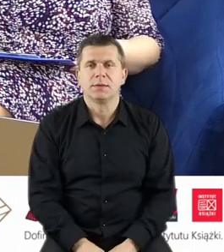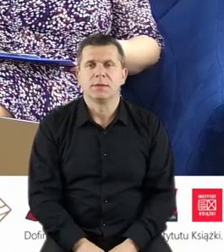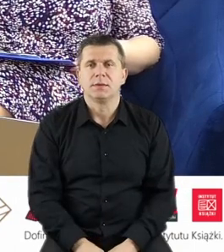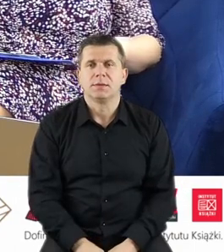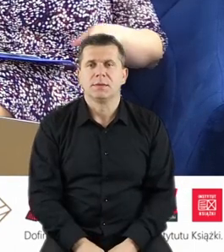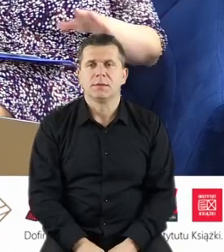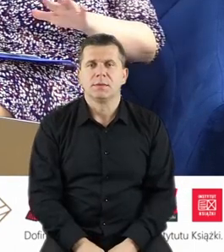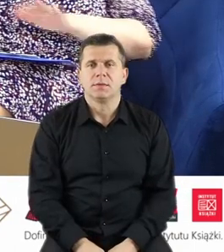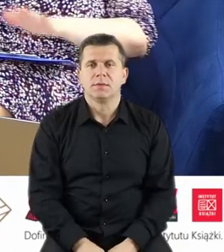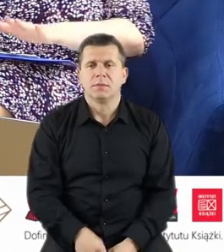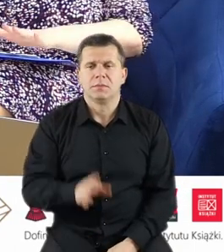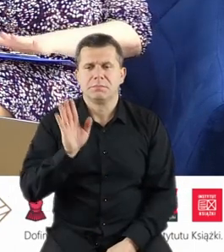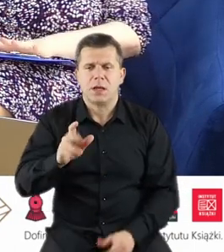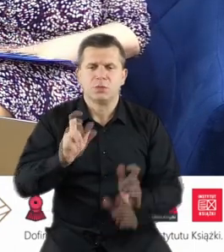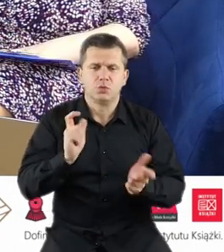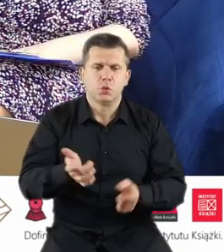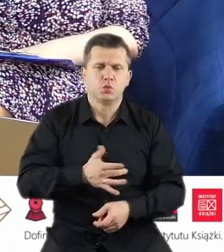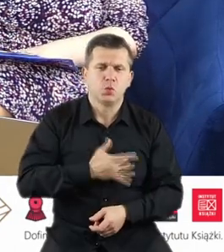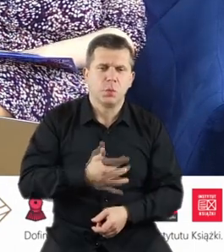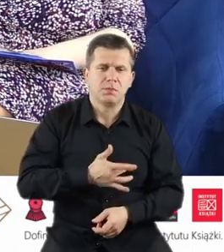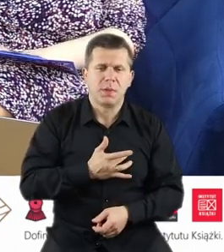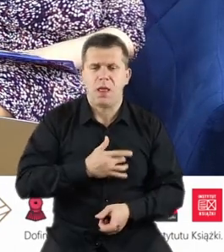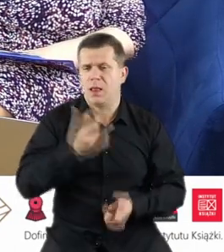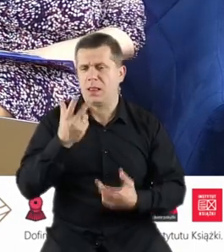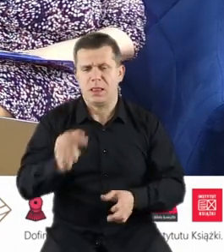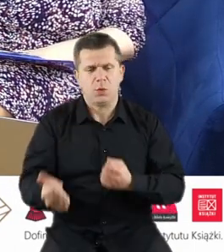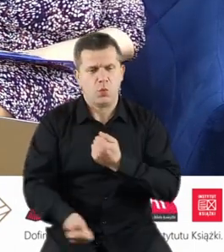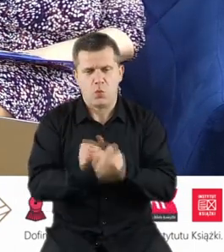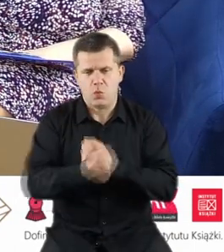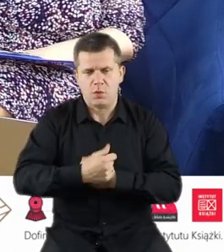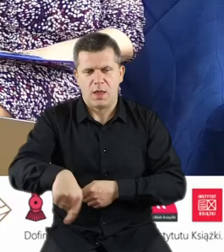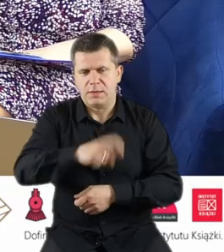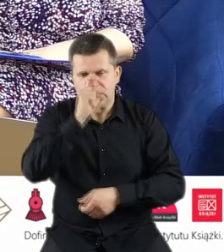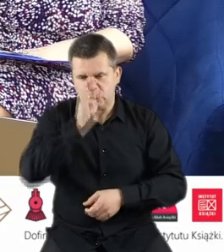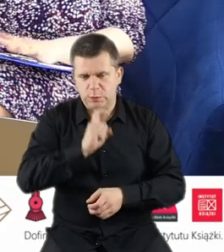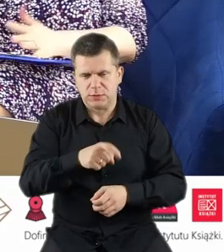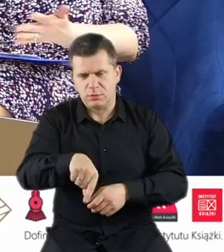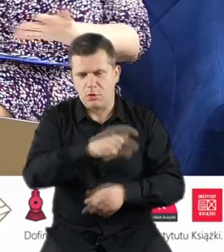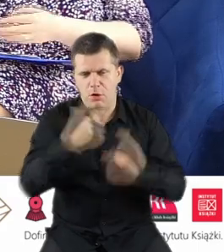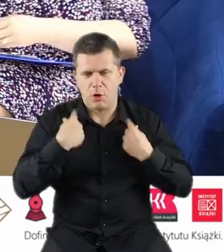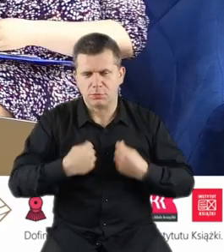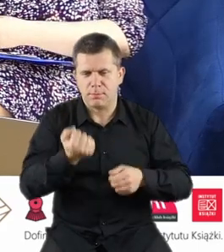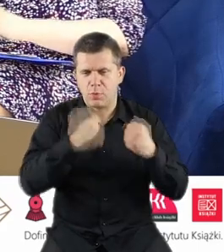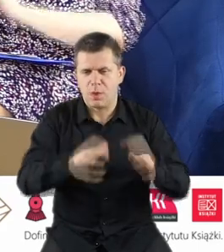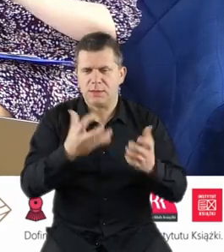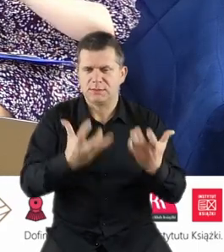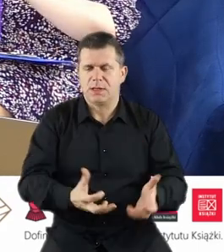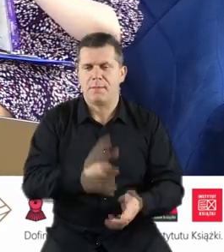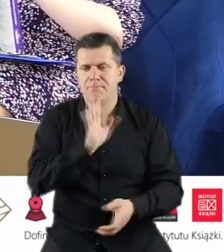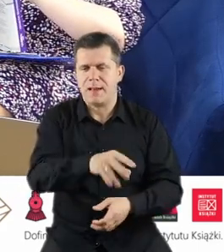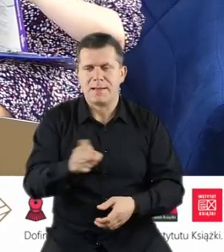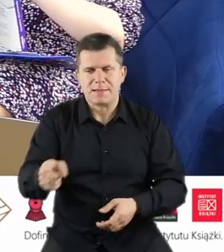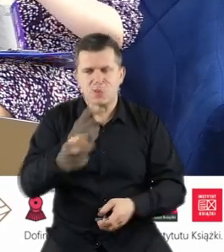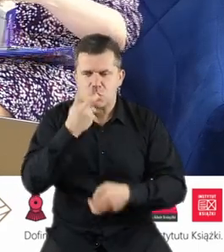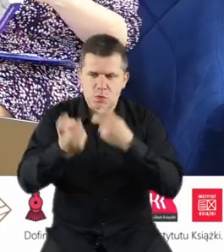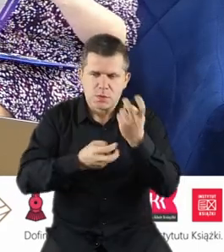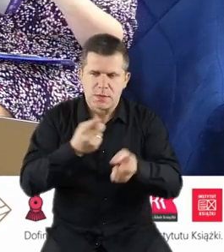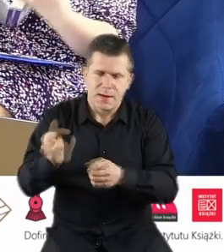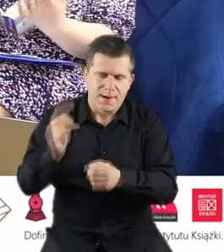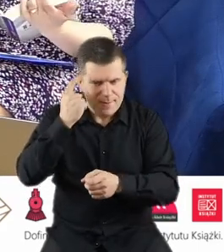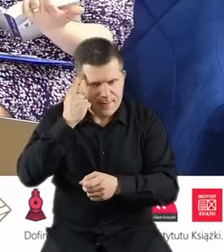Pani ma coś na sumieniu, czego nigdy nie udowodniono i nasi źli bohaterowie chcą na nią mieć haka i szukają tego